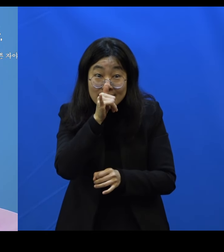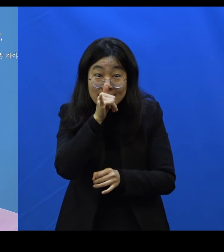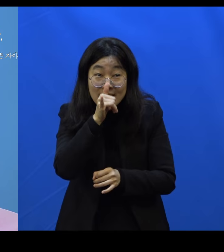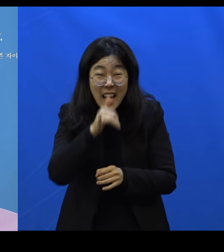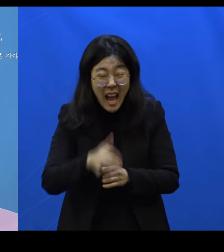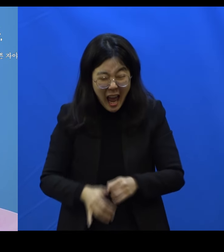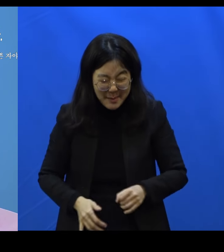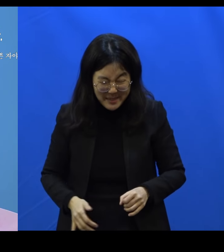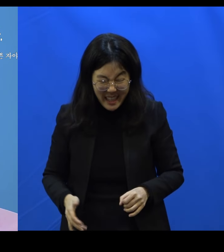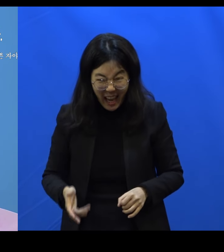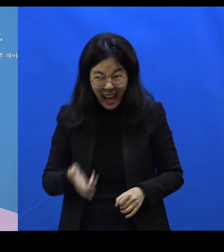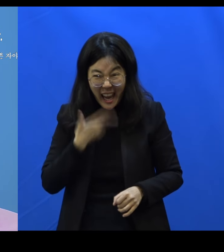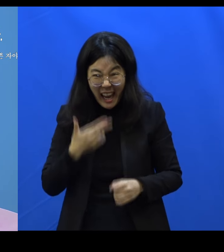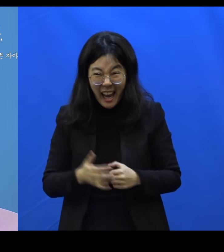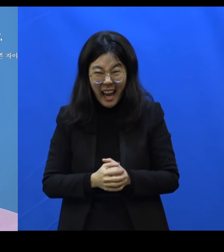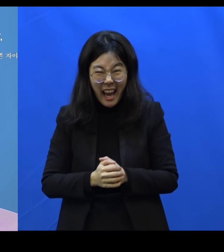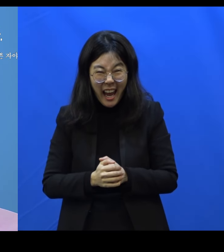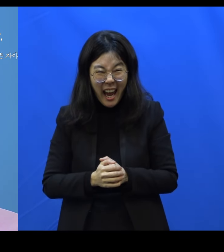사랑의 불이 꺼지는 순간이 옵니다.